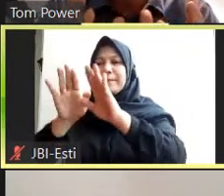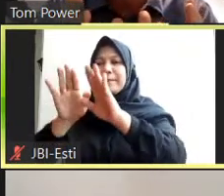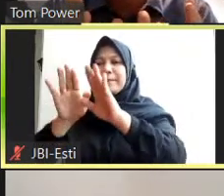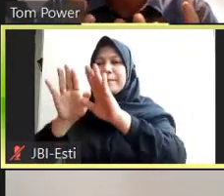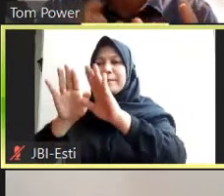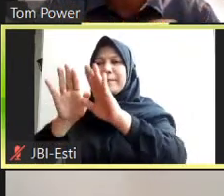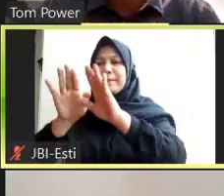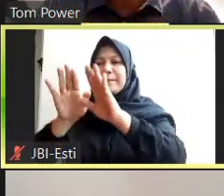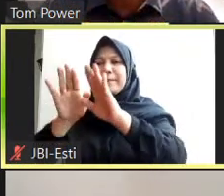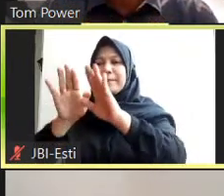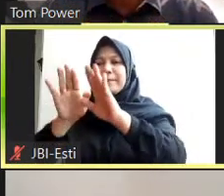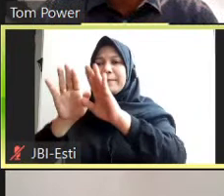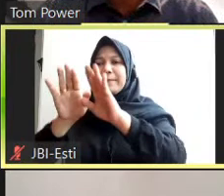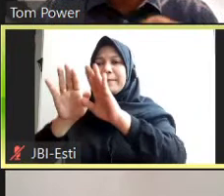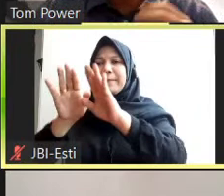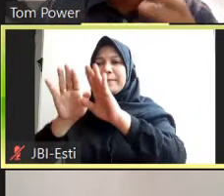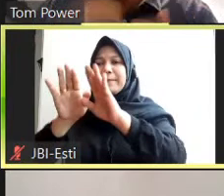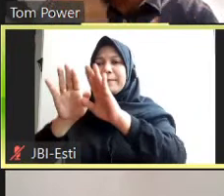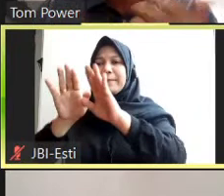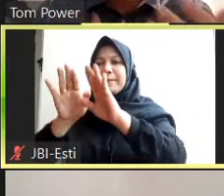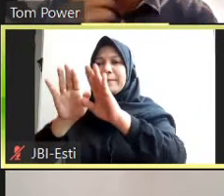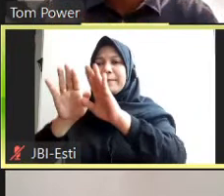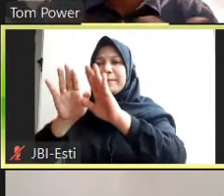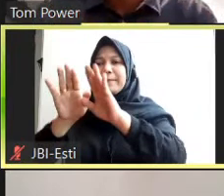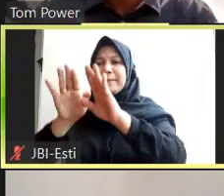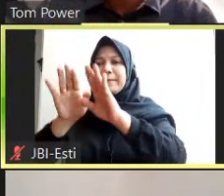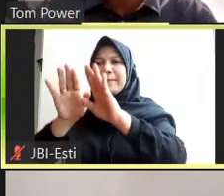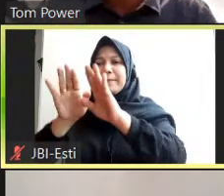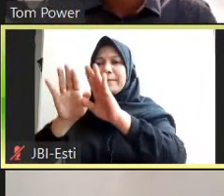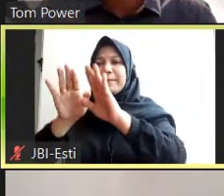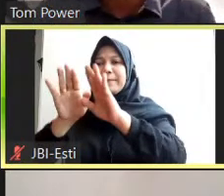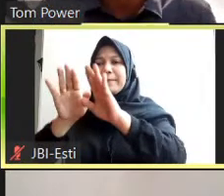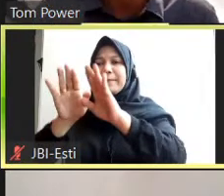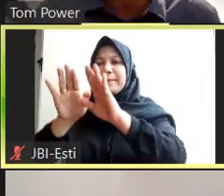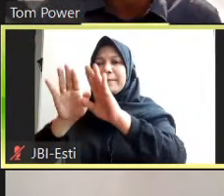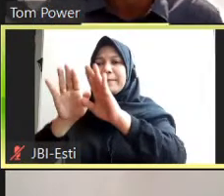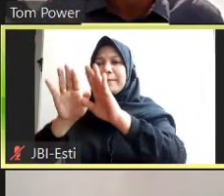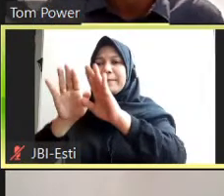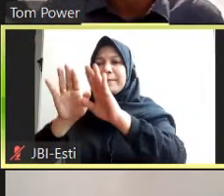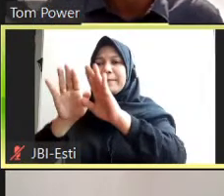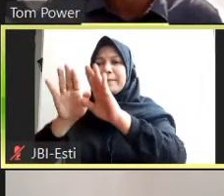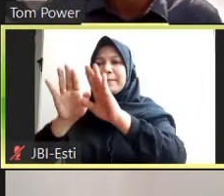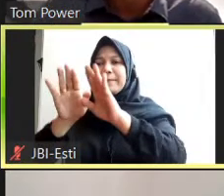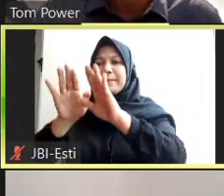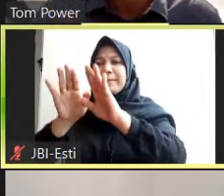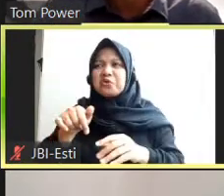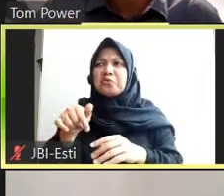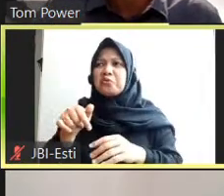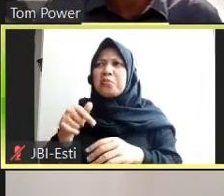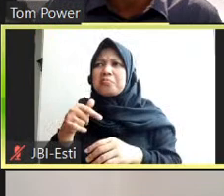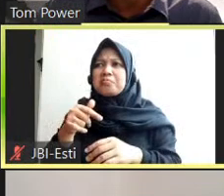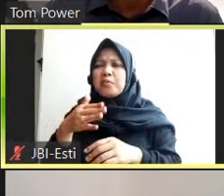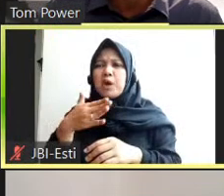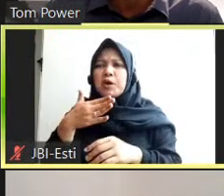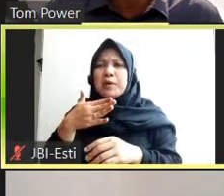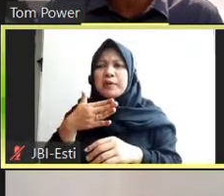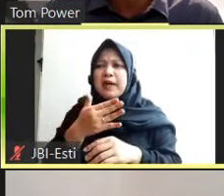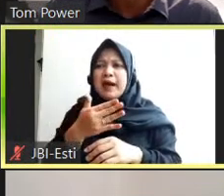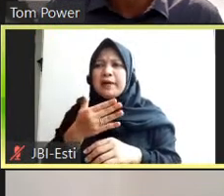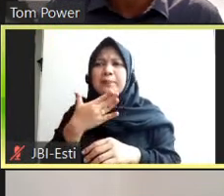segelintir orang yang juga berpartisipasi aktif dalam pemerintahan dan